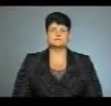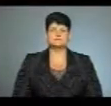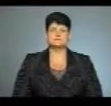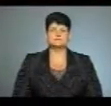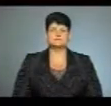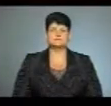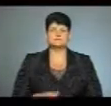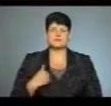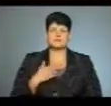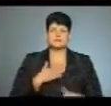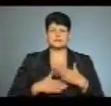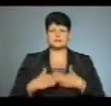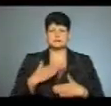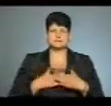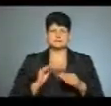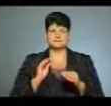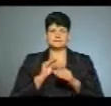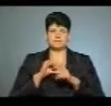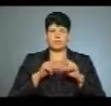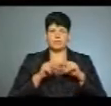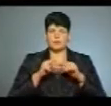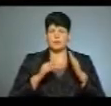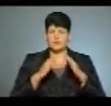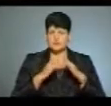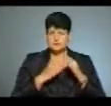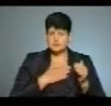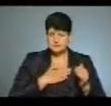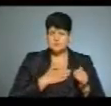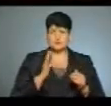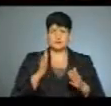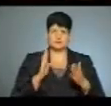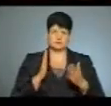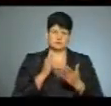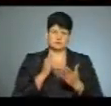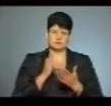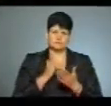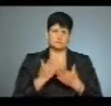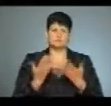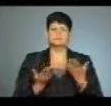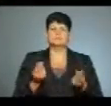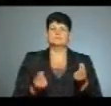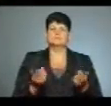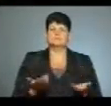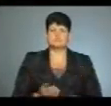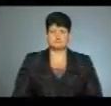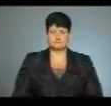гривень. Я рада, що добудують хату нам, і я буду догратися.